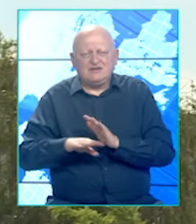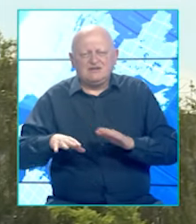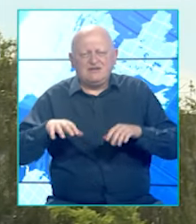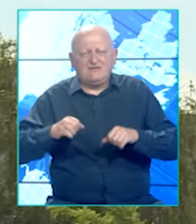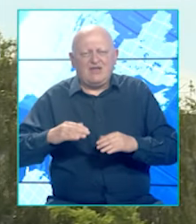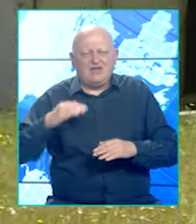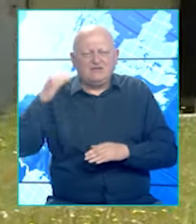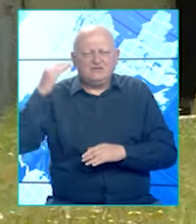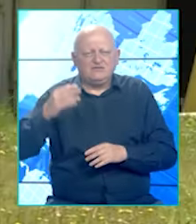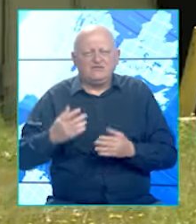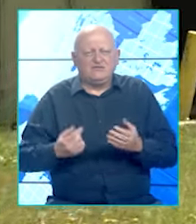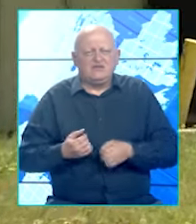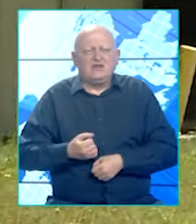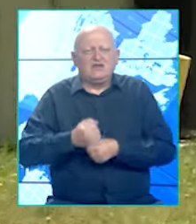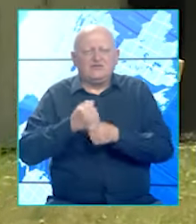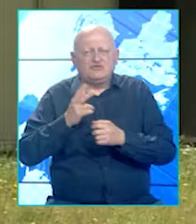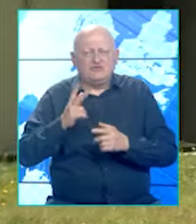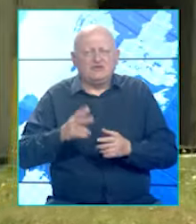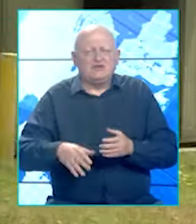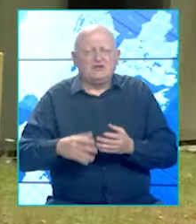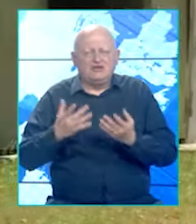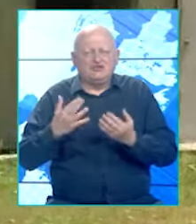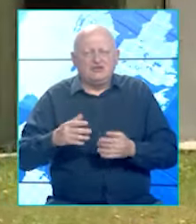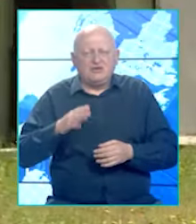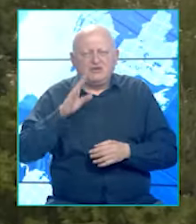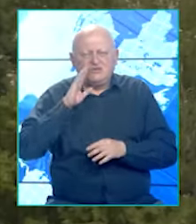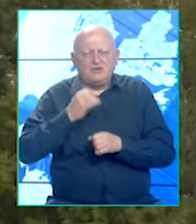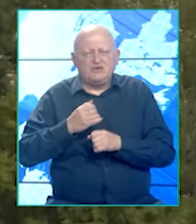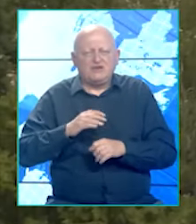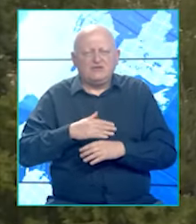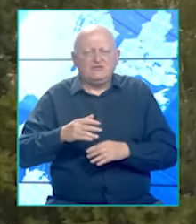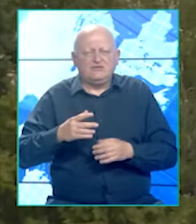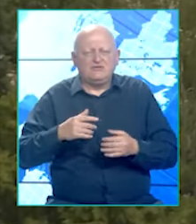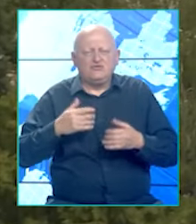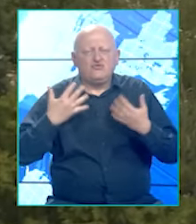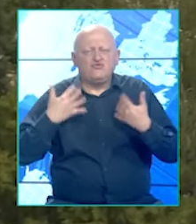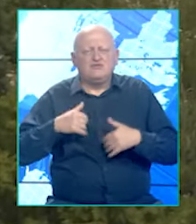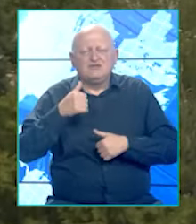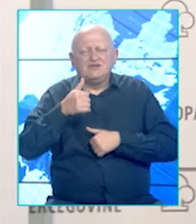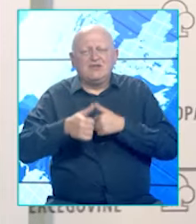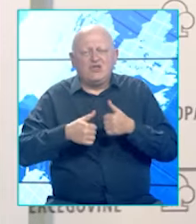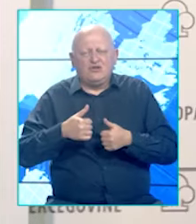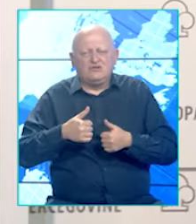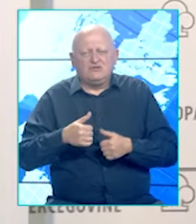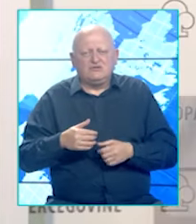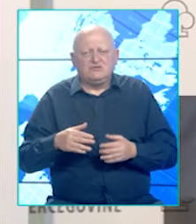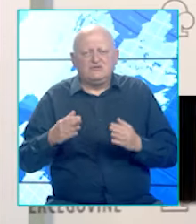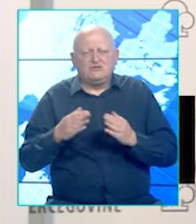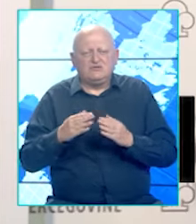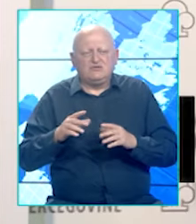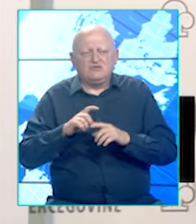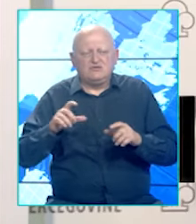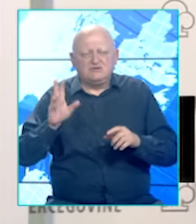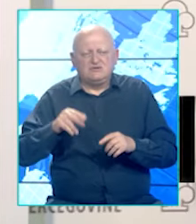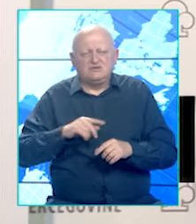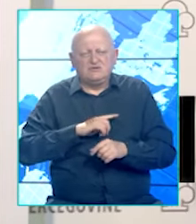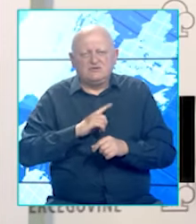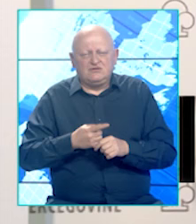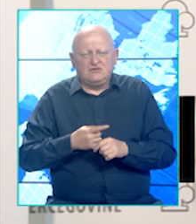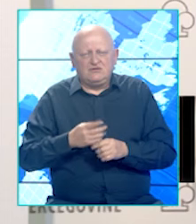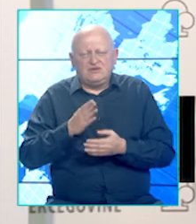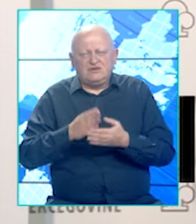vlasti, a na podršku računaju i izvan BiH granica. Gubici se procjenjuju milionima. Domaće institucije imaju snage